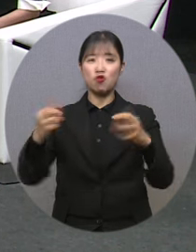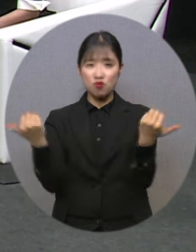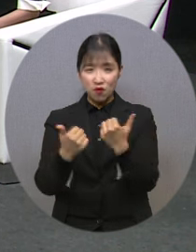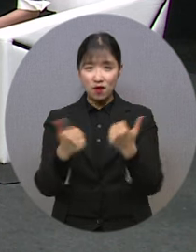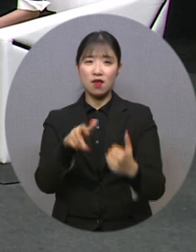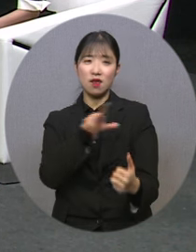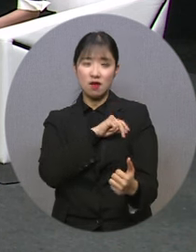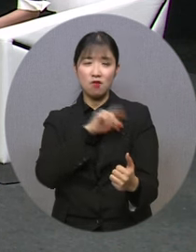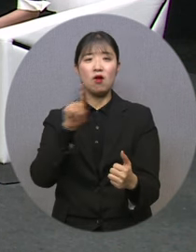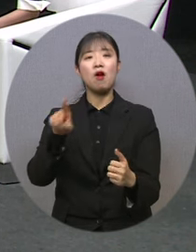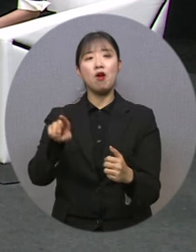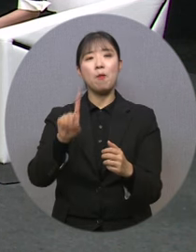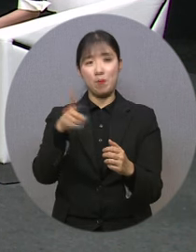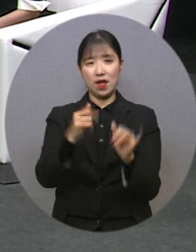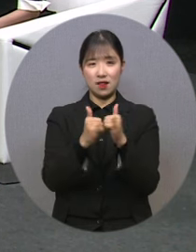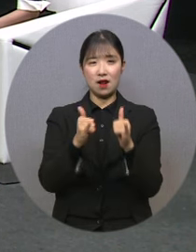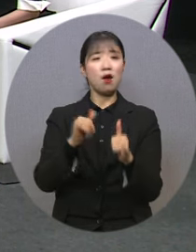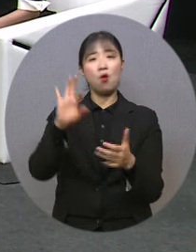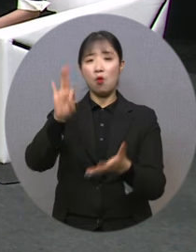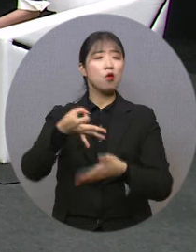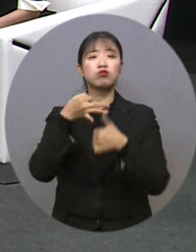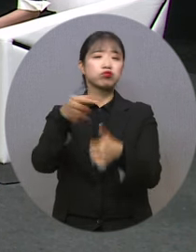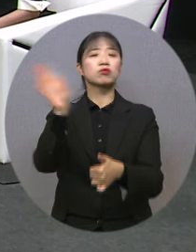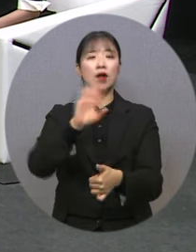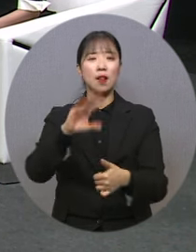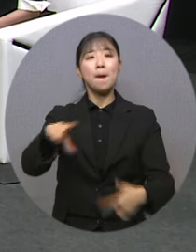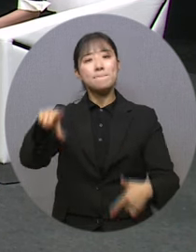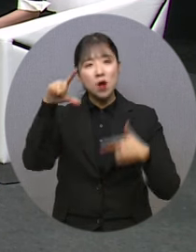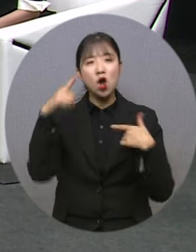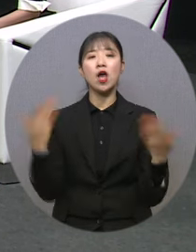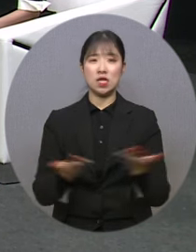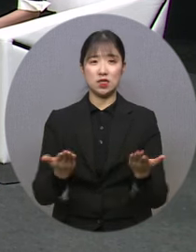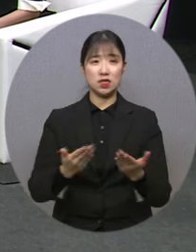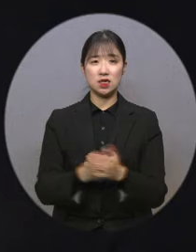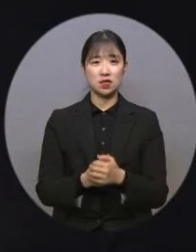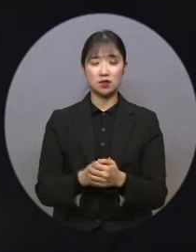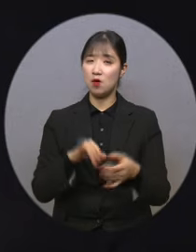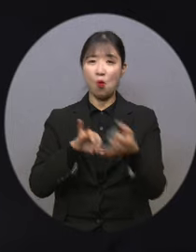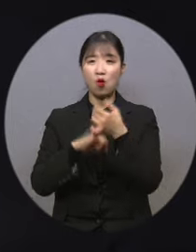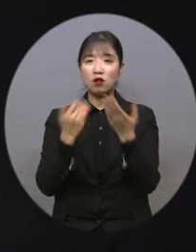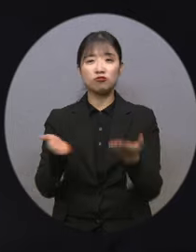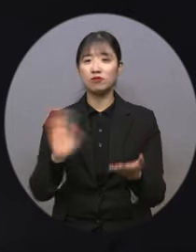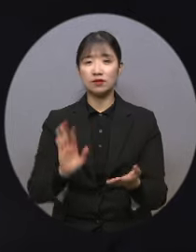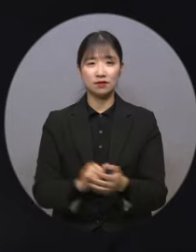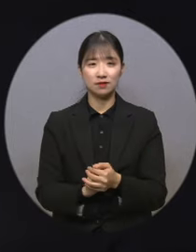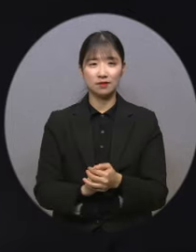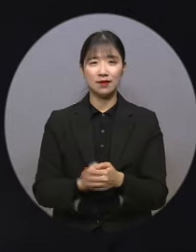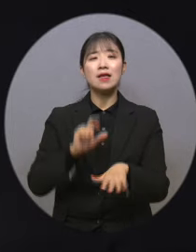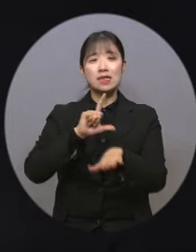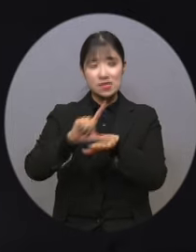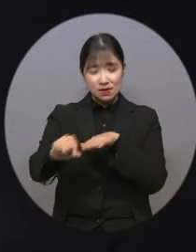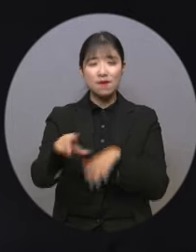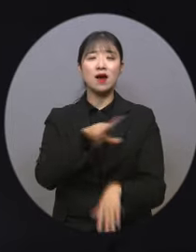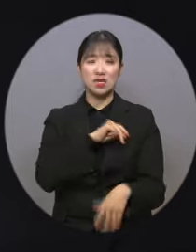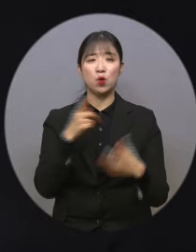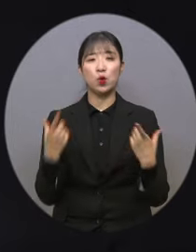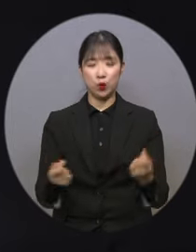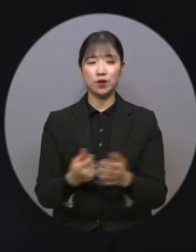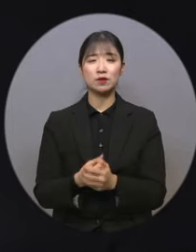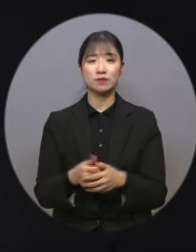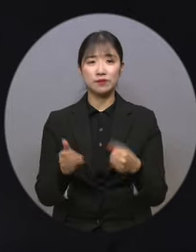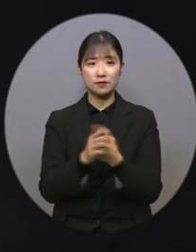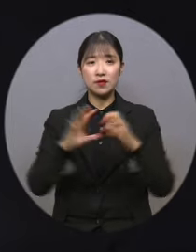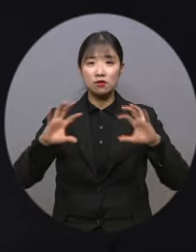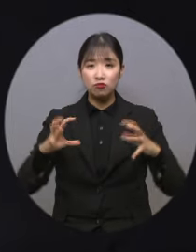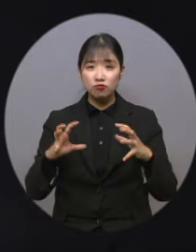월급 안 줍니다 뭐 보세요 내야지 보장은 없습니다 물론 지방의원 들도 마찬가지 그래서